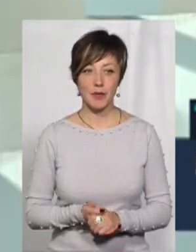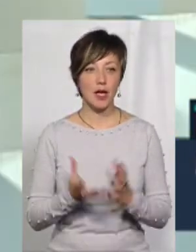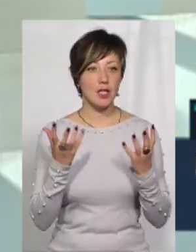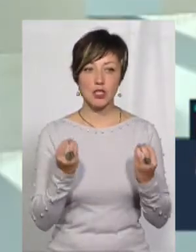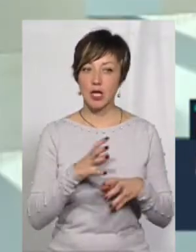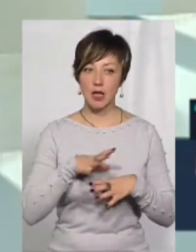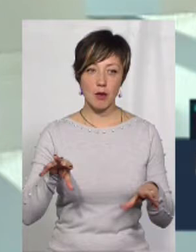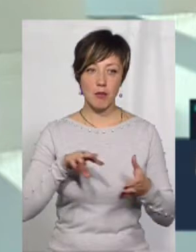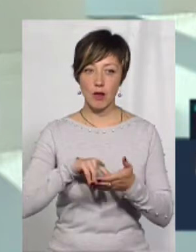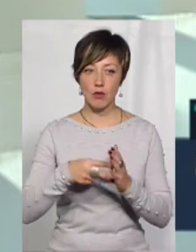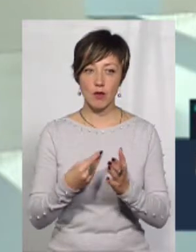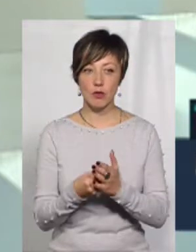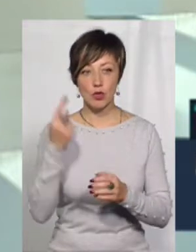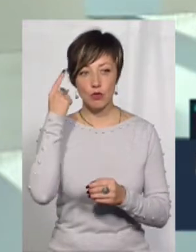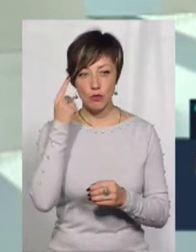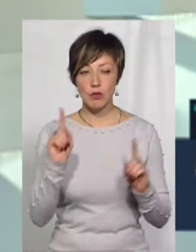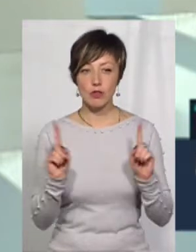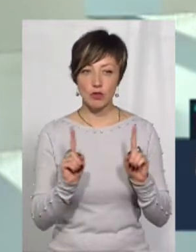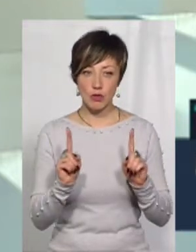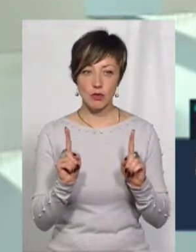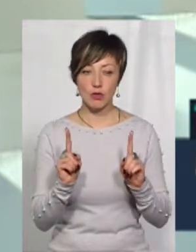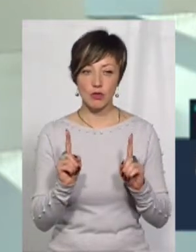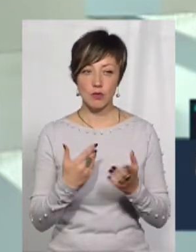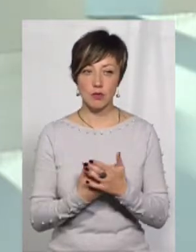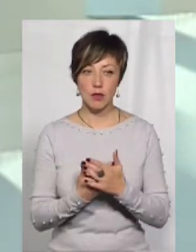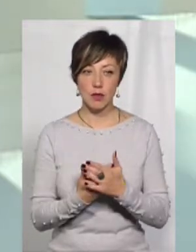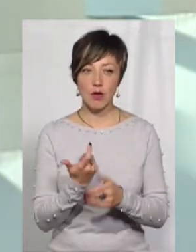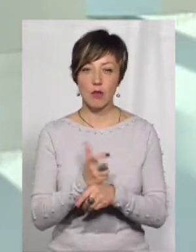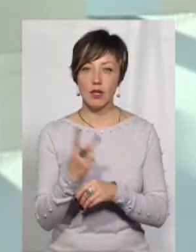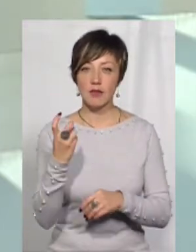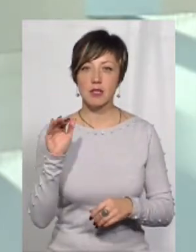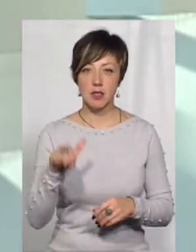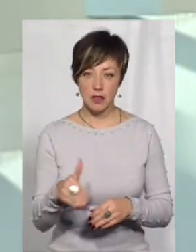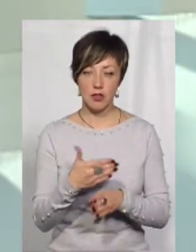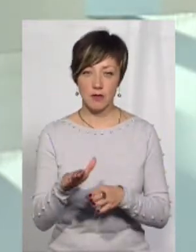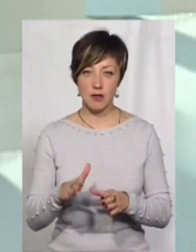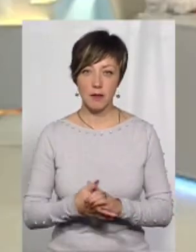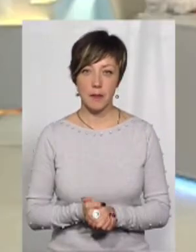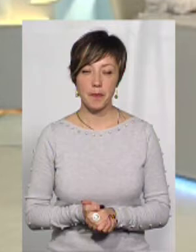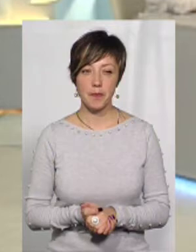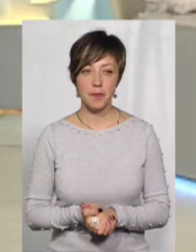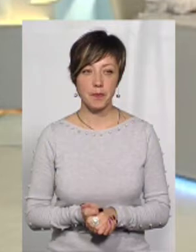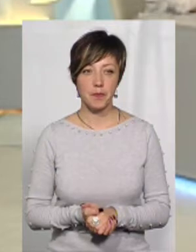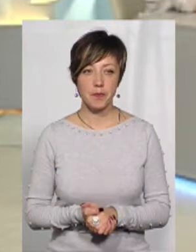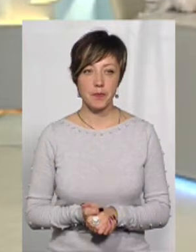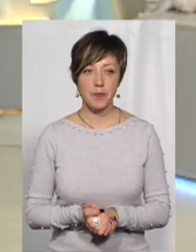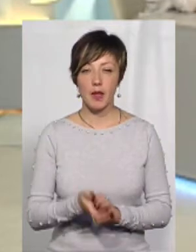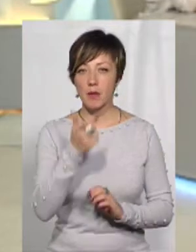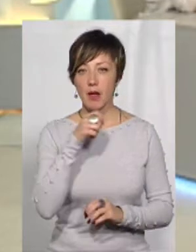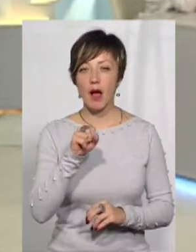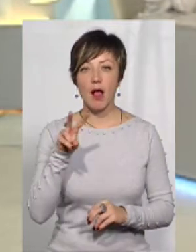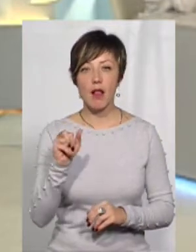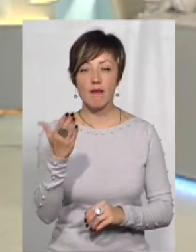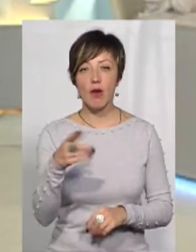не планували бюджет, але я думаю, що десь понад 200 тисяч ми зможемо виділити. А, пані Алло,